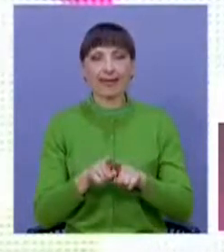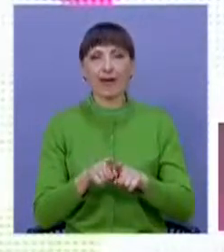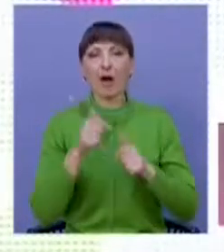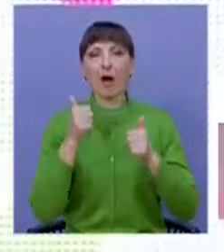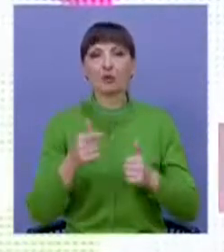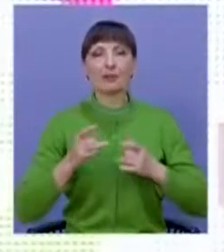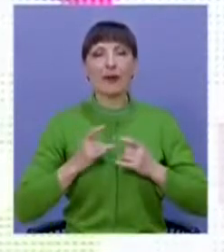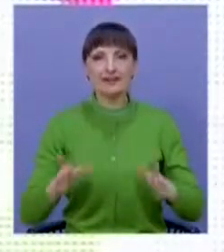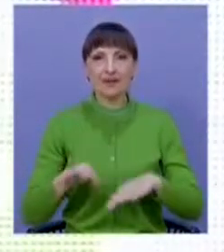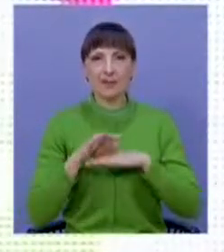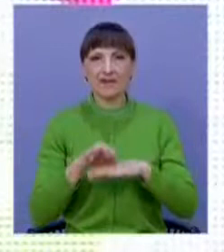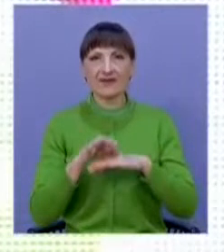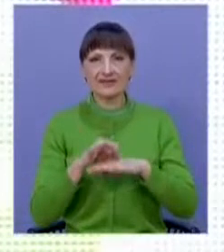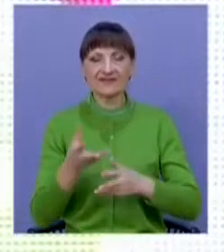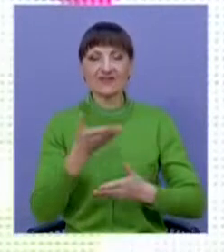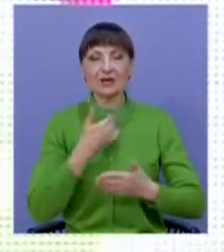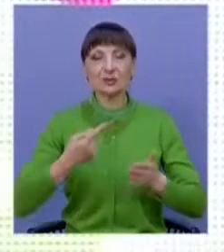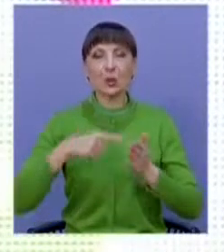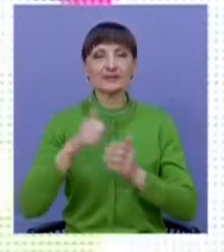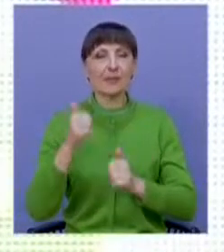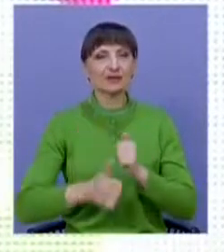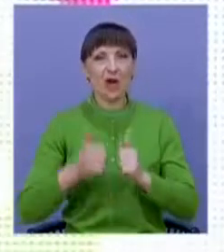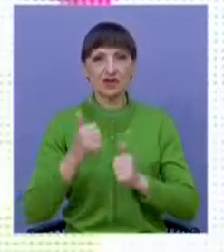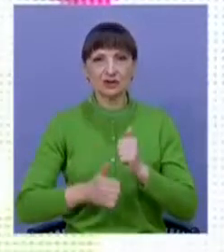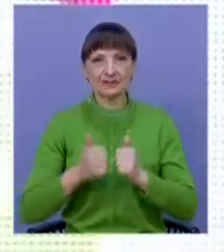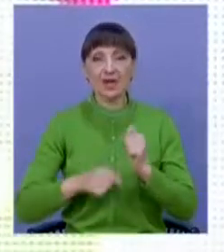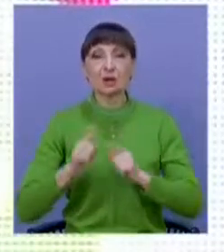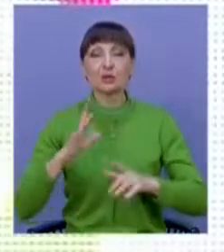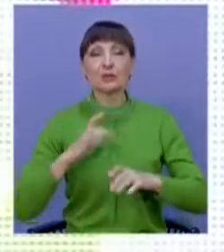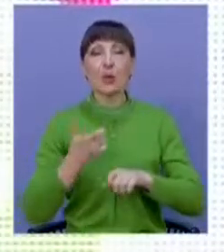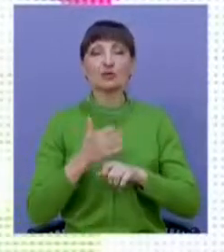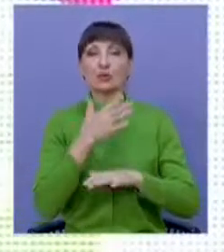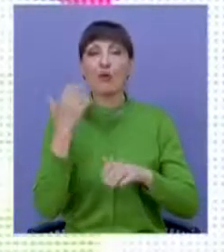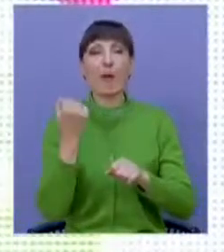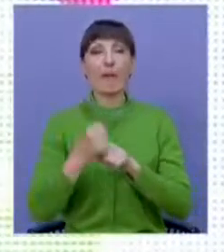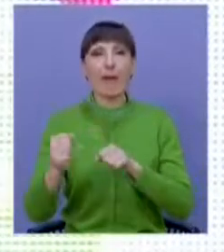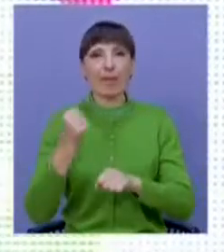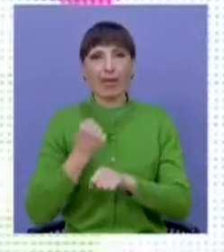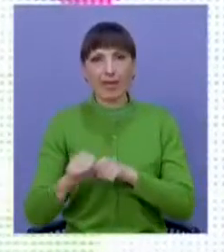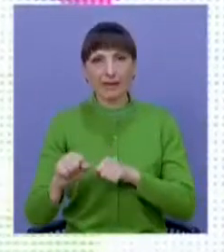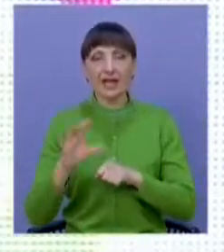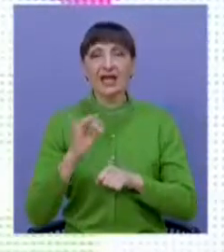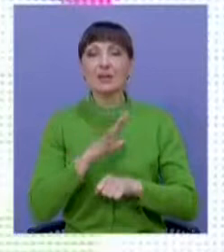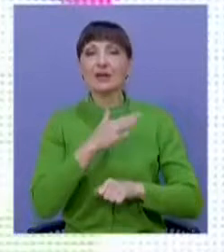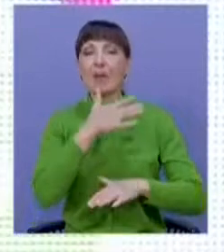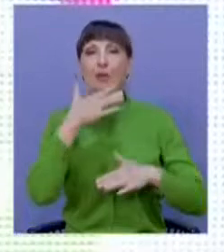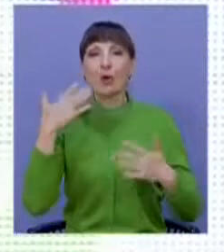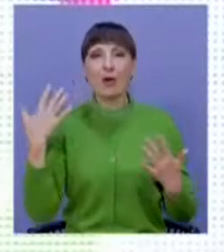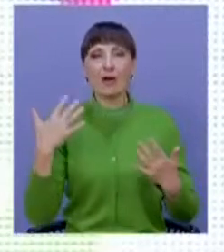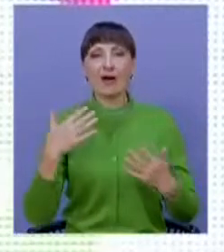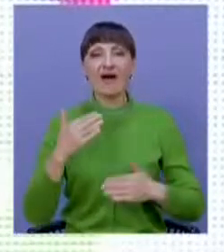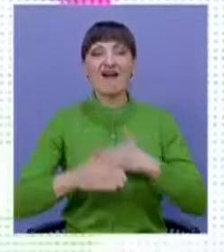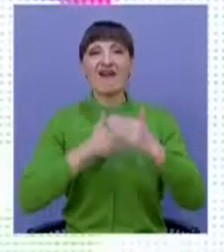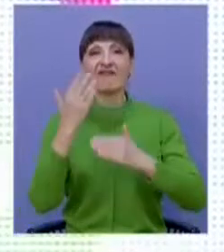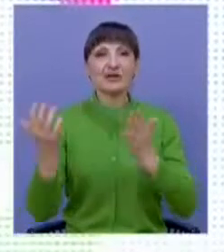хорошие праздники проводились в нашем городе почаще. Чтобы было много побед. И было много вершин